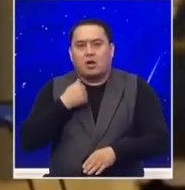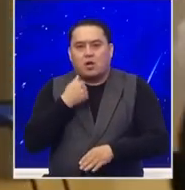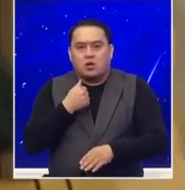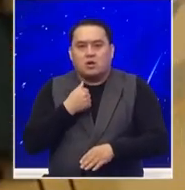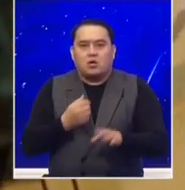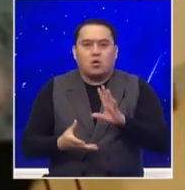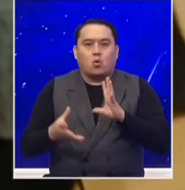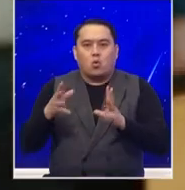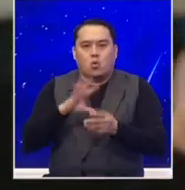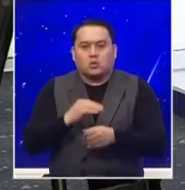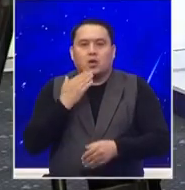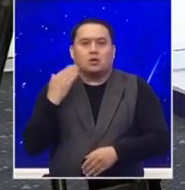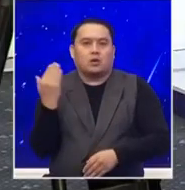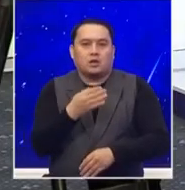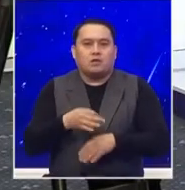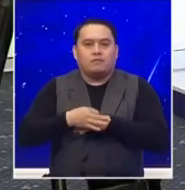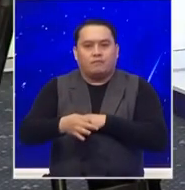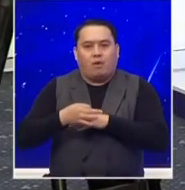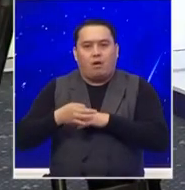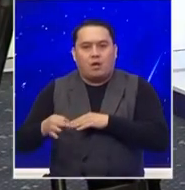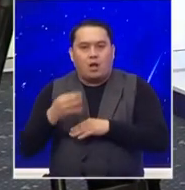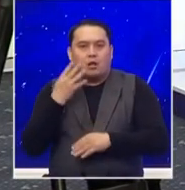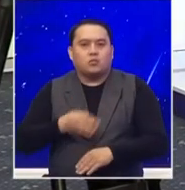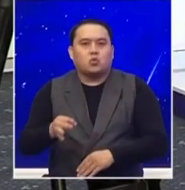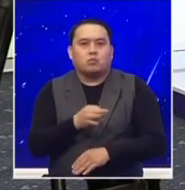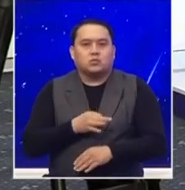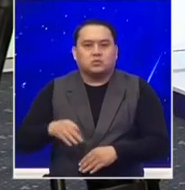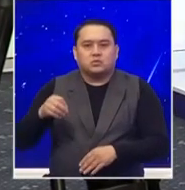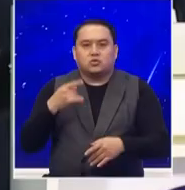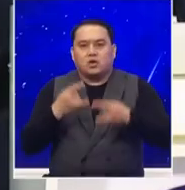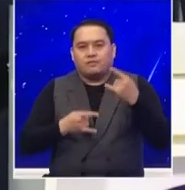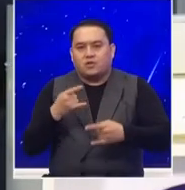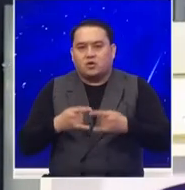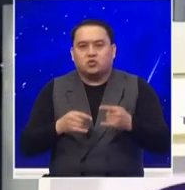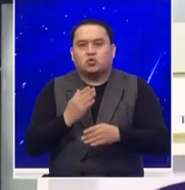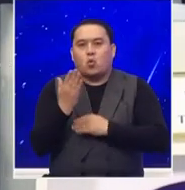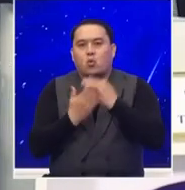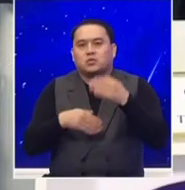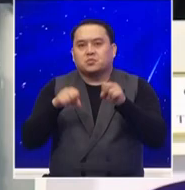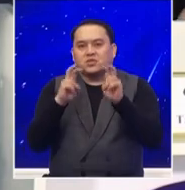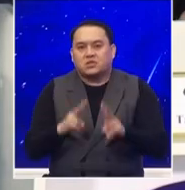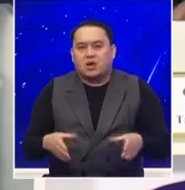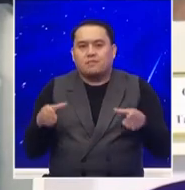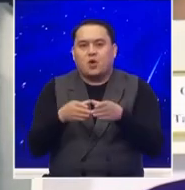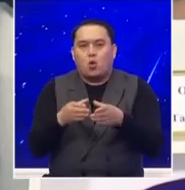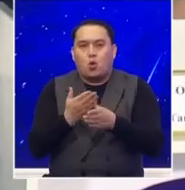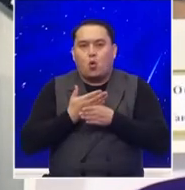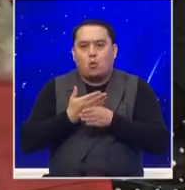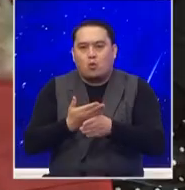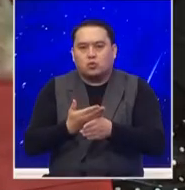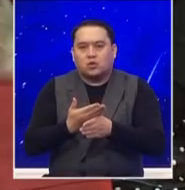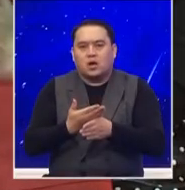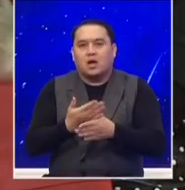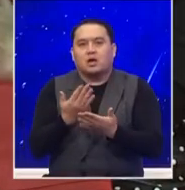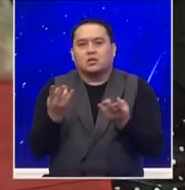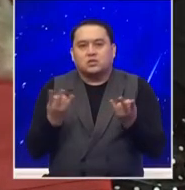аралық қорытындысын баяндады. Филиал басшысы Жетісу медиа алаңында облыста жоғарғы мамандандырылған медициналық